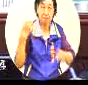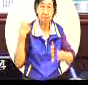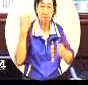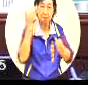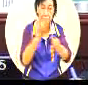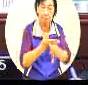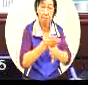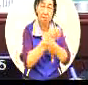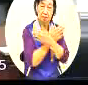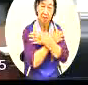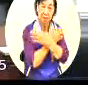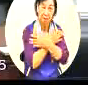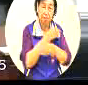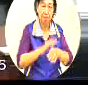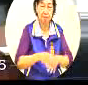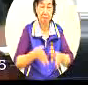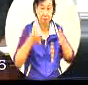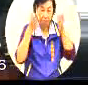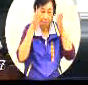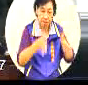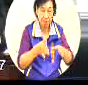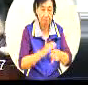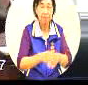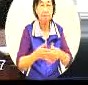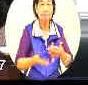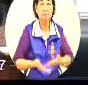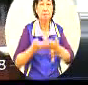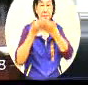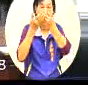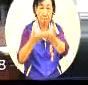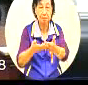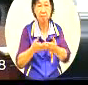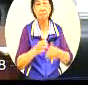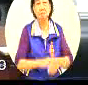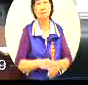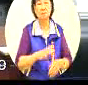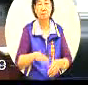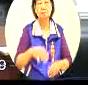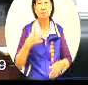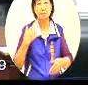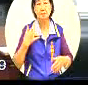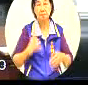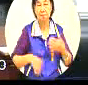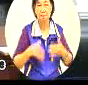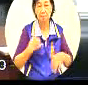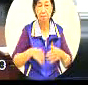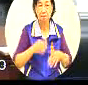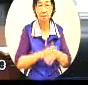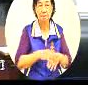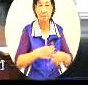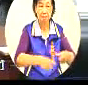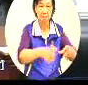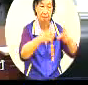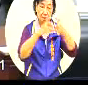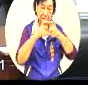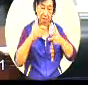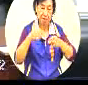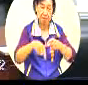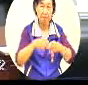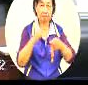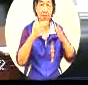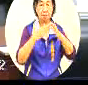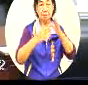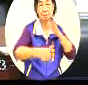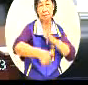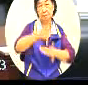跟陈议员报告。谢谢。 谢谢市长，那我们很欣慰也听到说这样的一个承诺跟回答，希望未来看到高雄市有